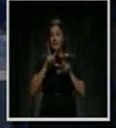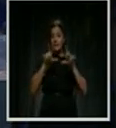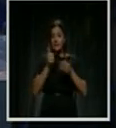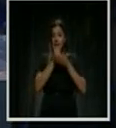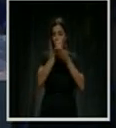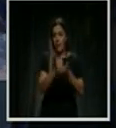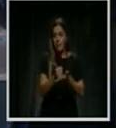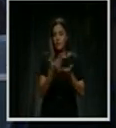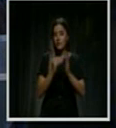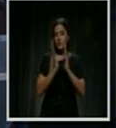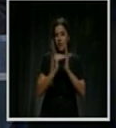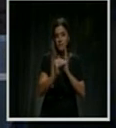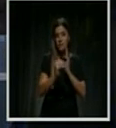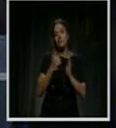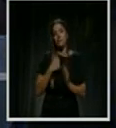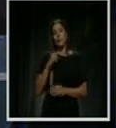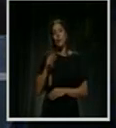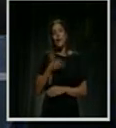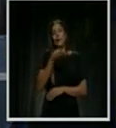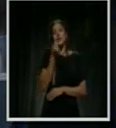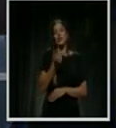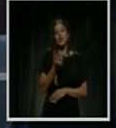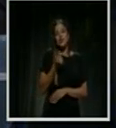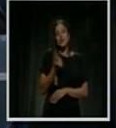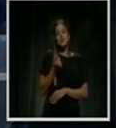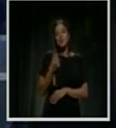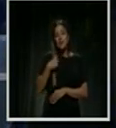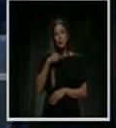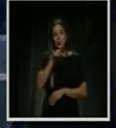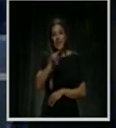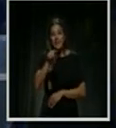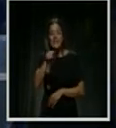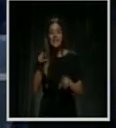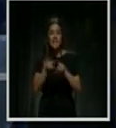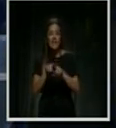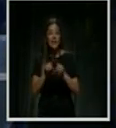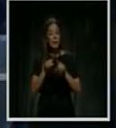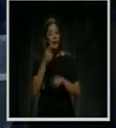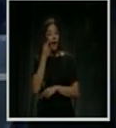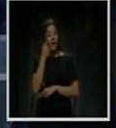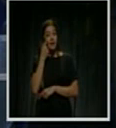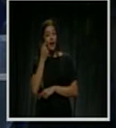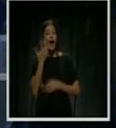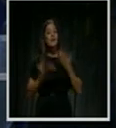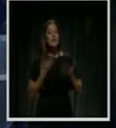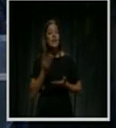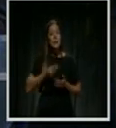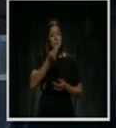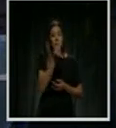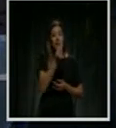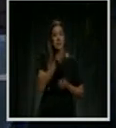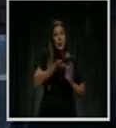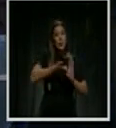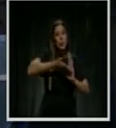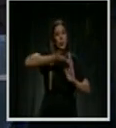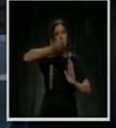immur nixtri minix magħluq fit-torri tal-avorju naraw li minn darba l-oħra il-prezzijiet qed jibqgħu jolew xorta.